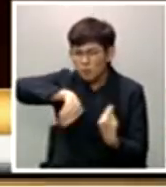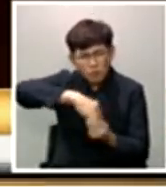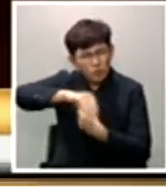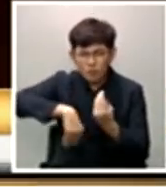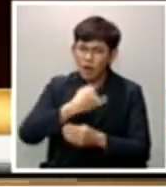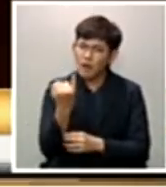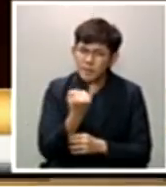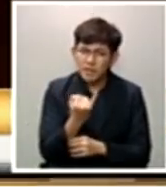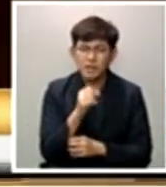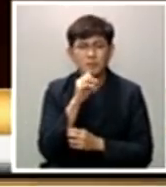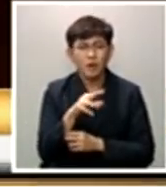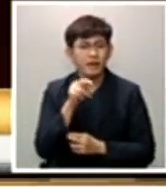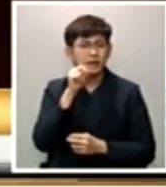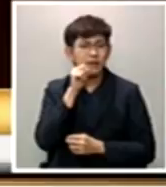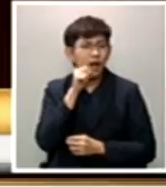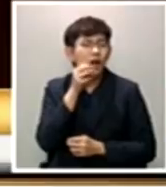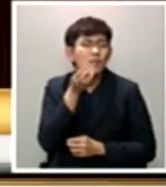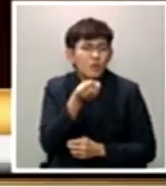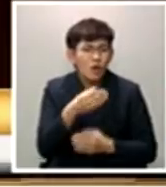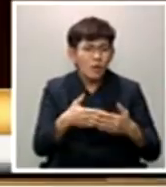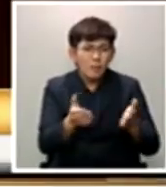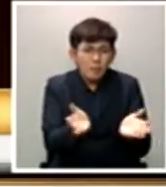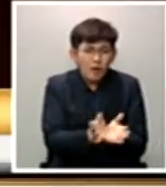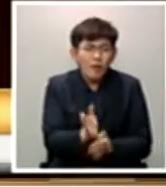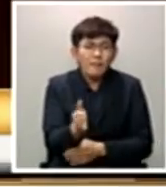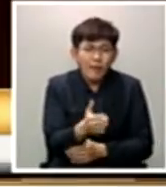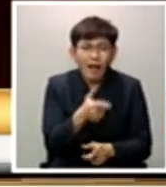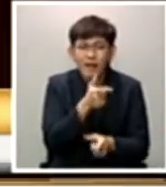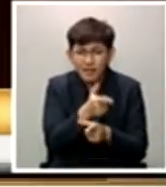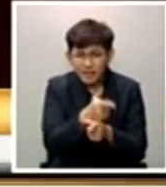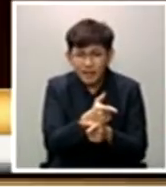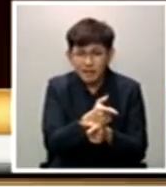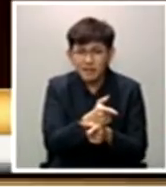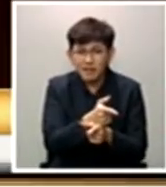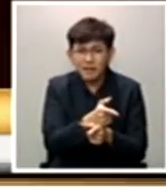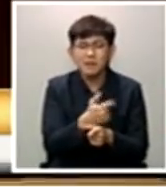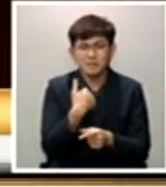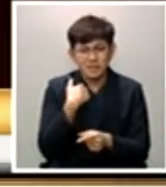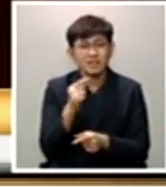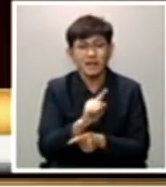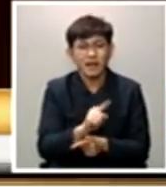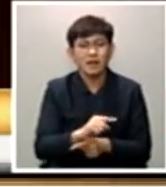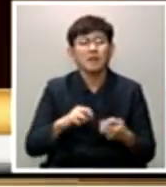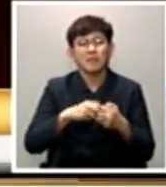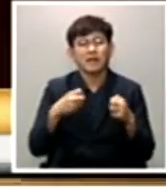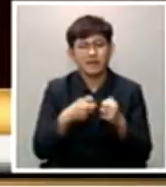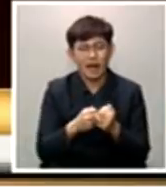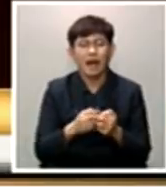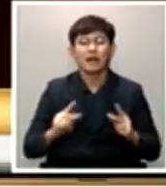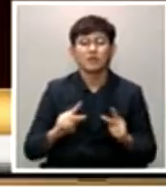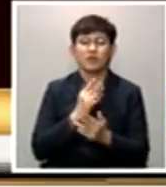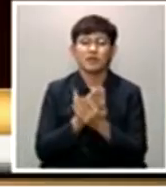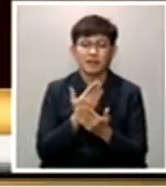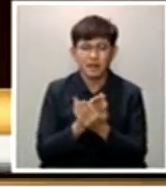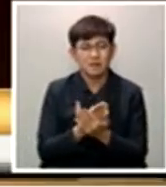ที่ท่านบอกว่าน้ำน้อยบ่อเลี้ยงปลาเนี่ยตัวนึงก็คือไอ้ตัวนี้คือมาตรการการคลังเนี่ยมันไปไม่ได้เงินไม่มี